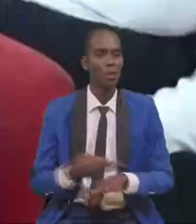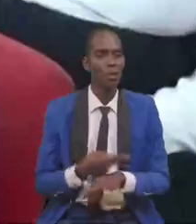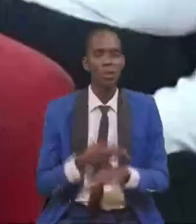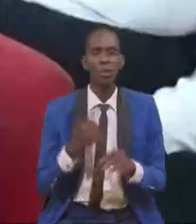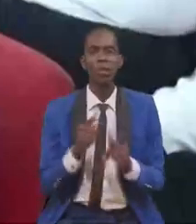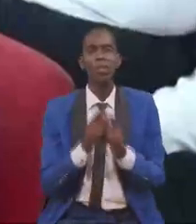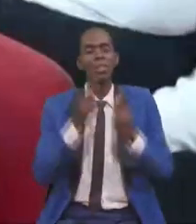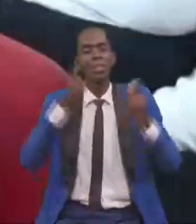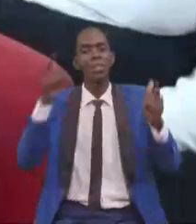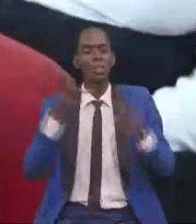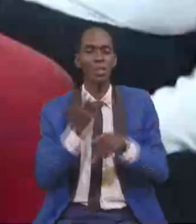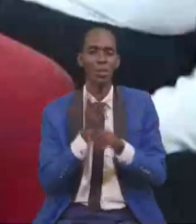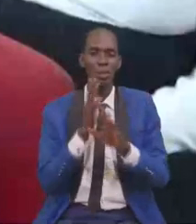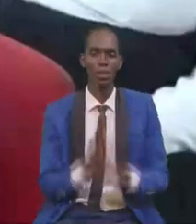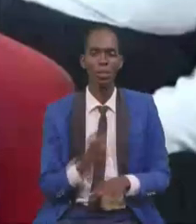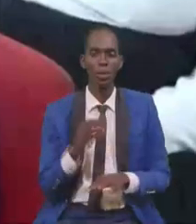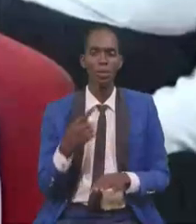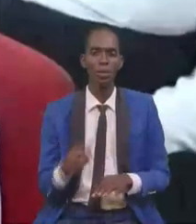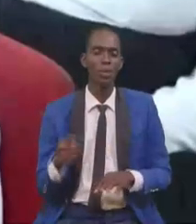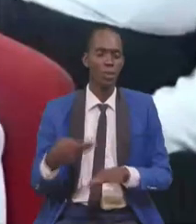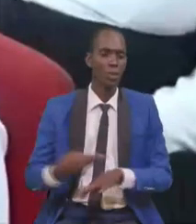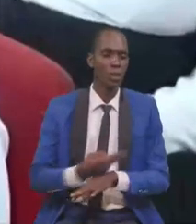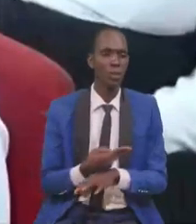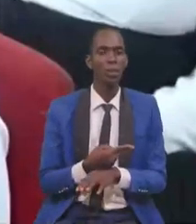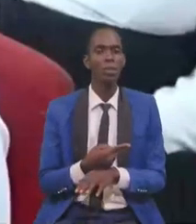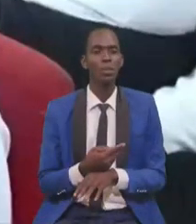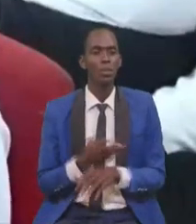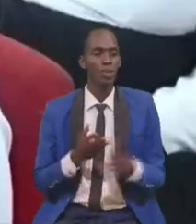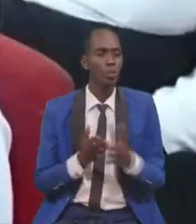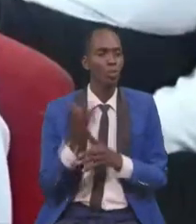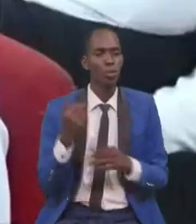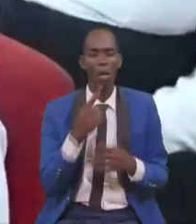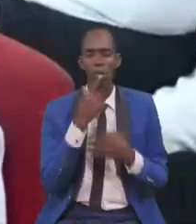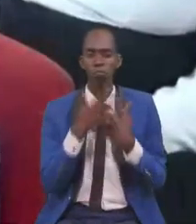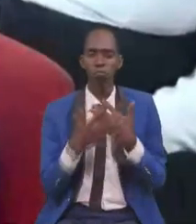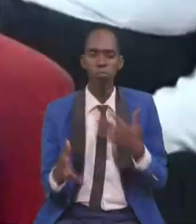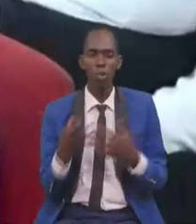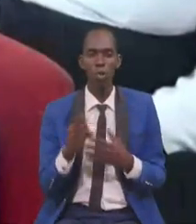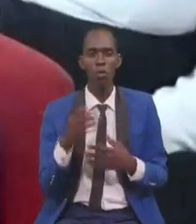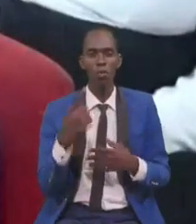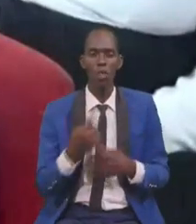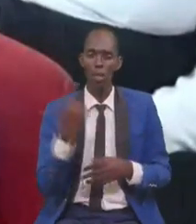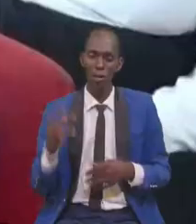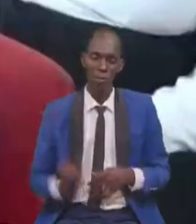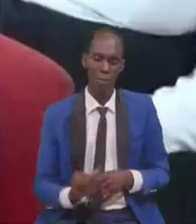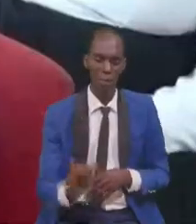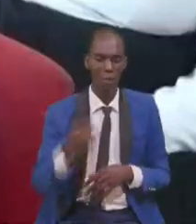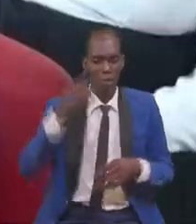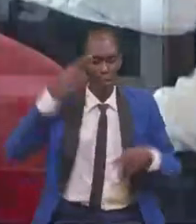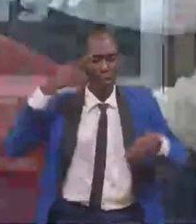le grand pasteur des brebis, par le sang d'une alliance éternelle, notre